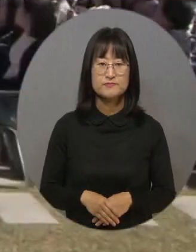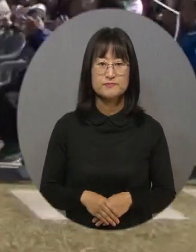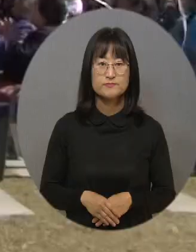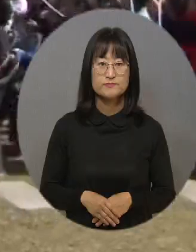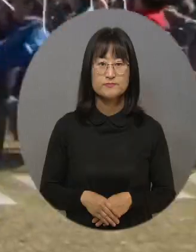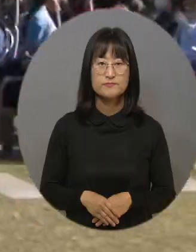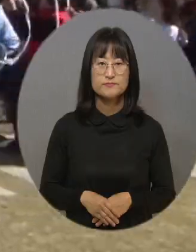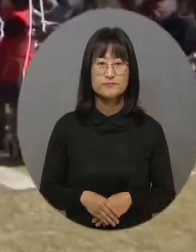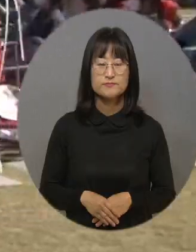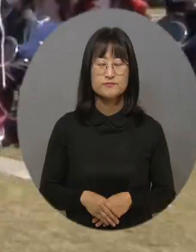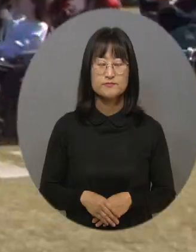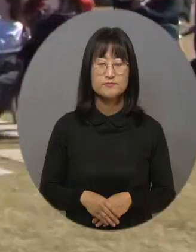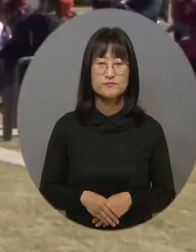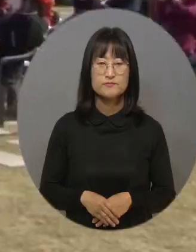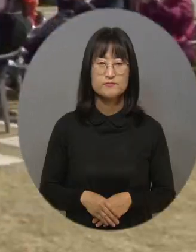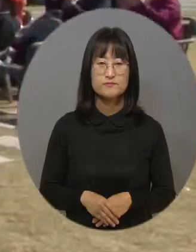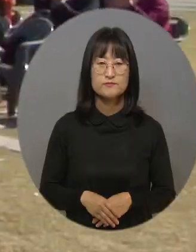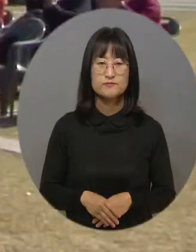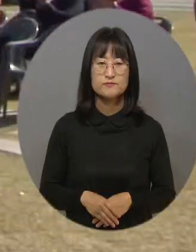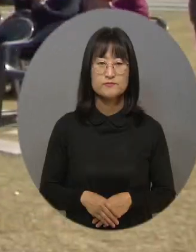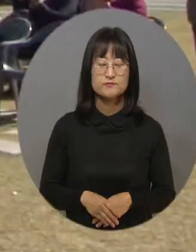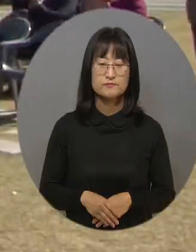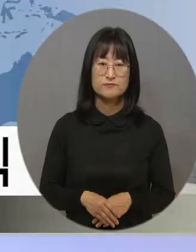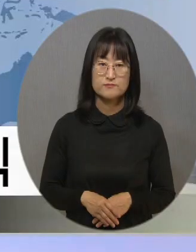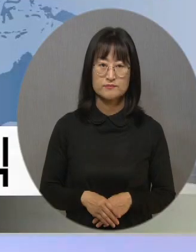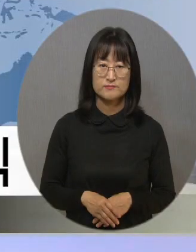뉴스 홍병영입니다.